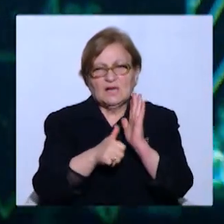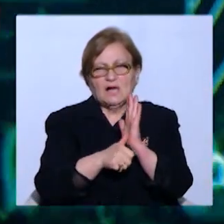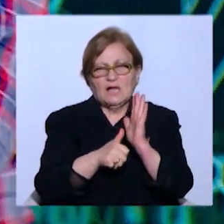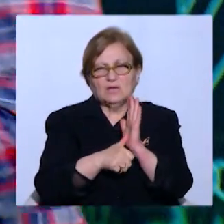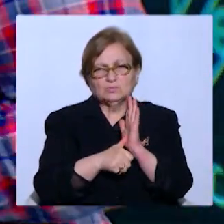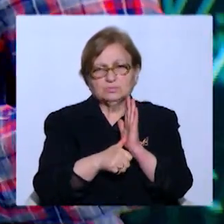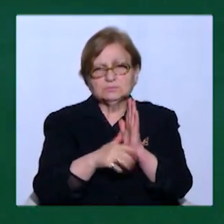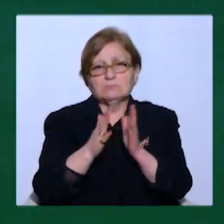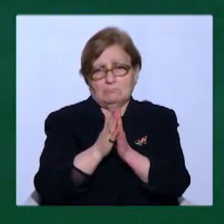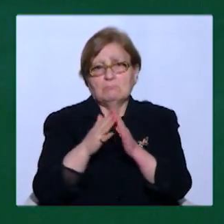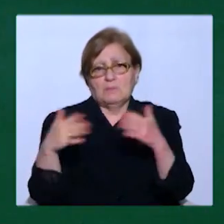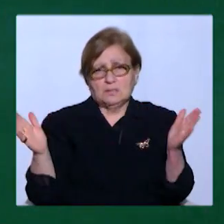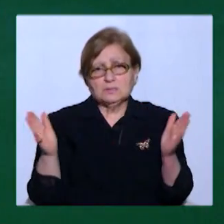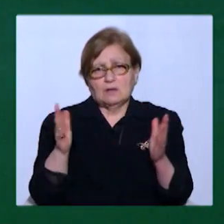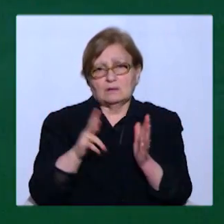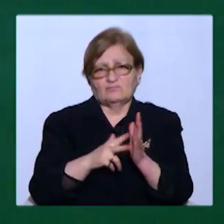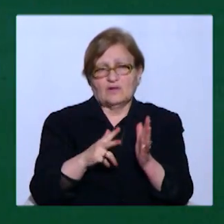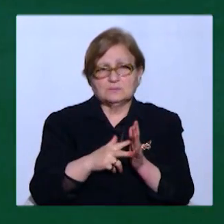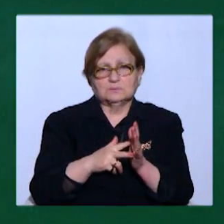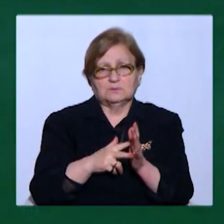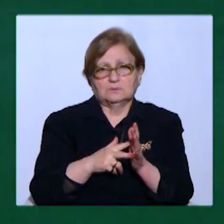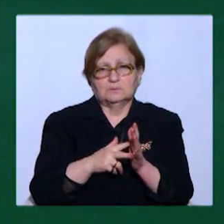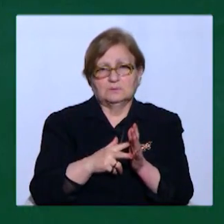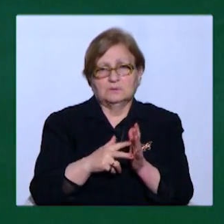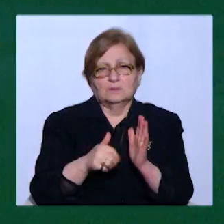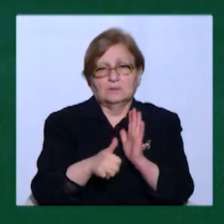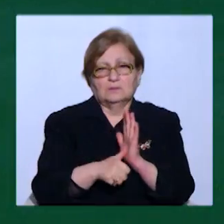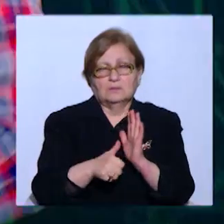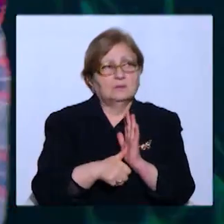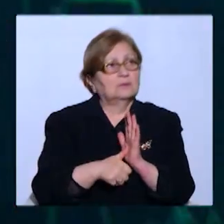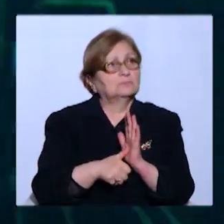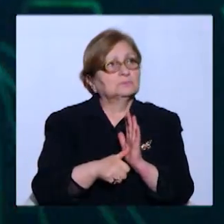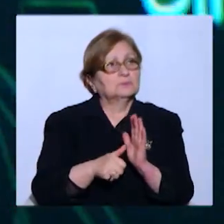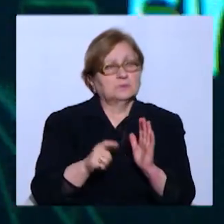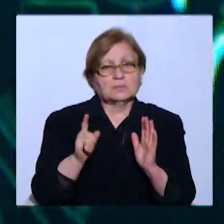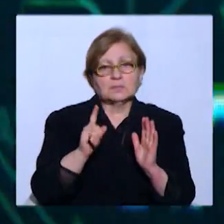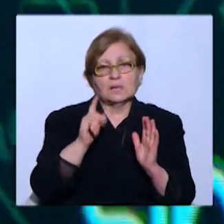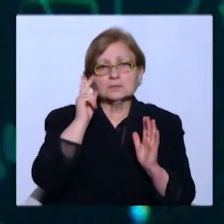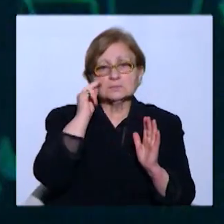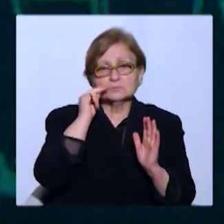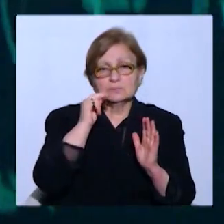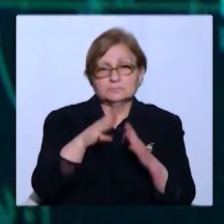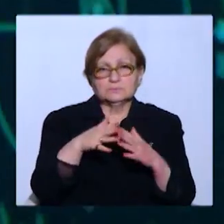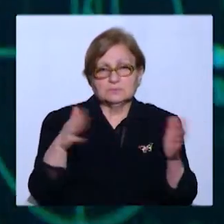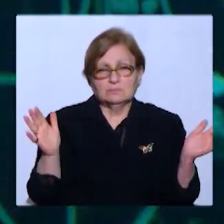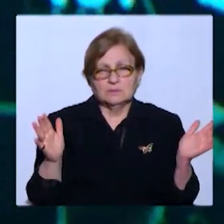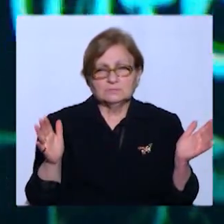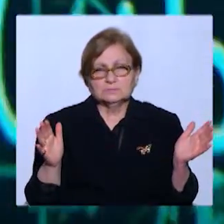მეტია 8-ზე. 6 რა რიცხვებზეა მეტი? აბა ერთი ნახოთ. ესე